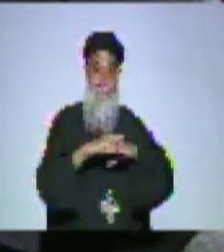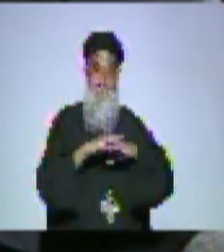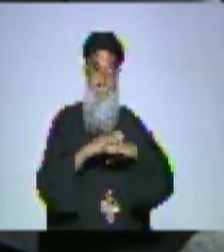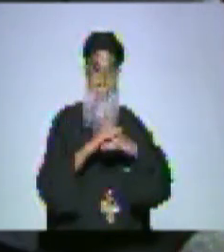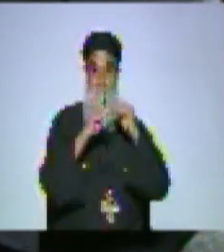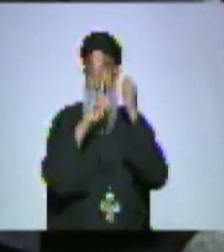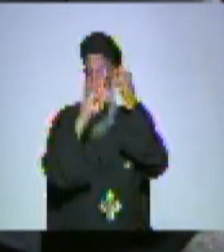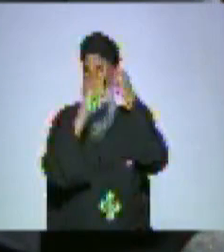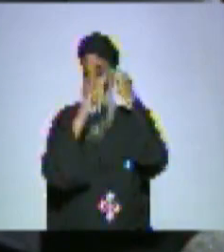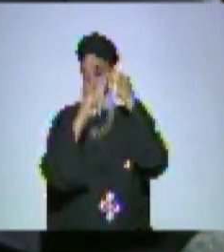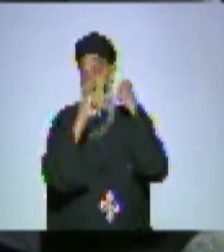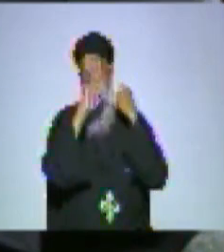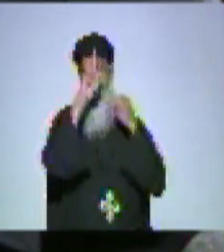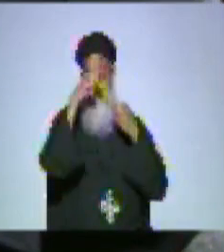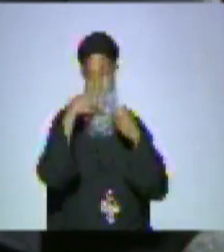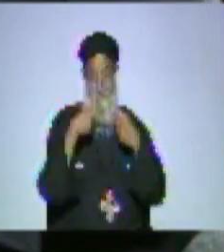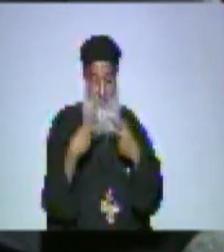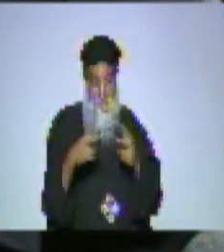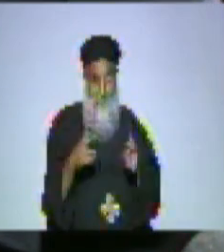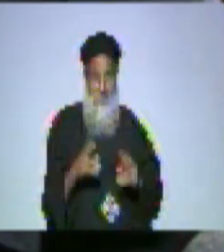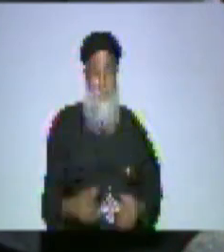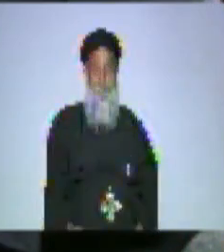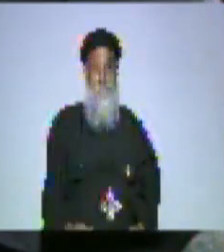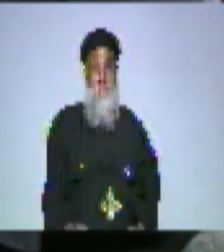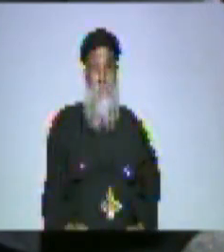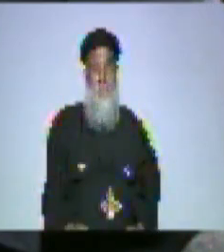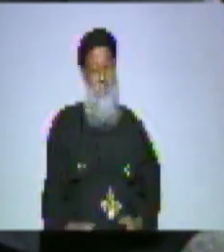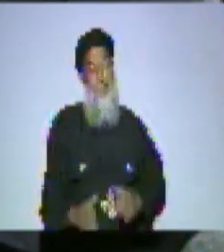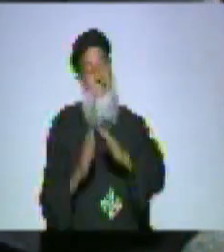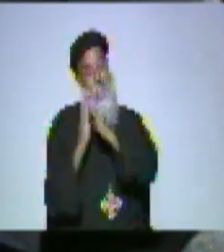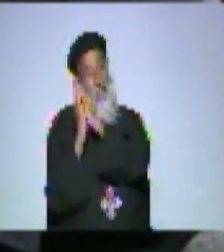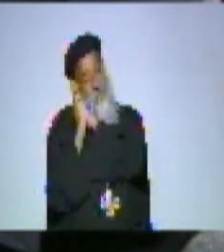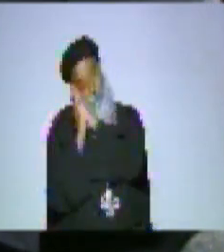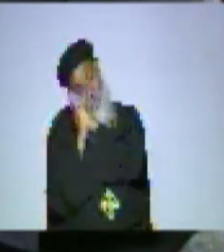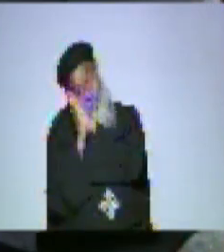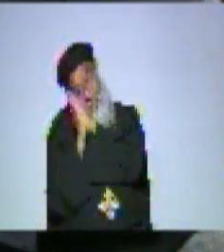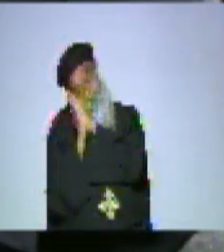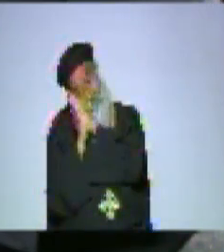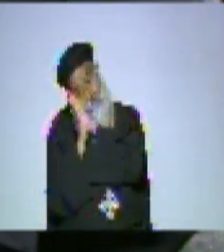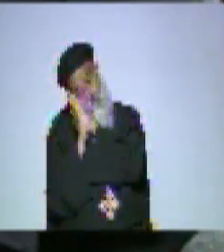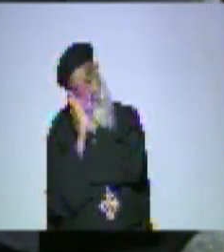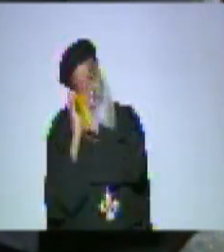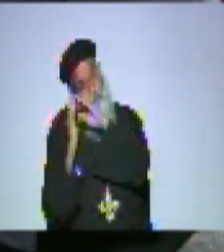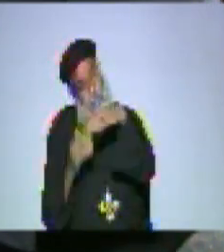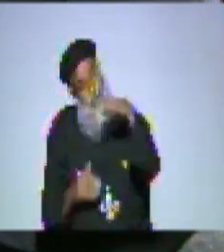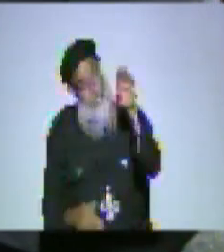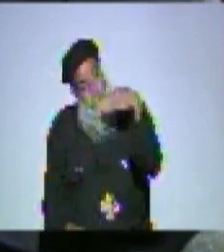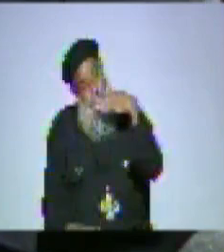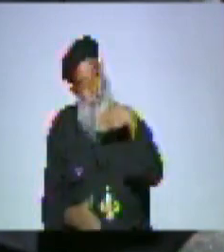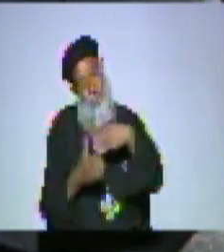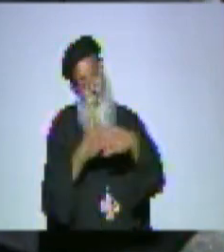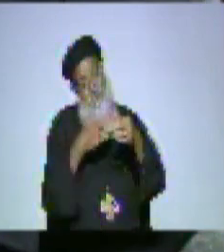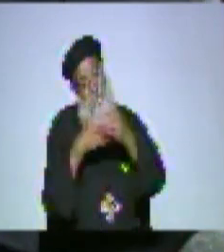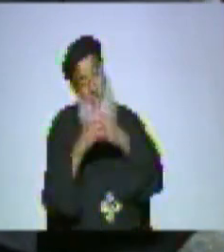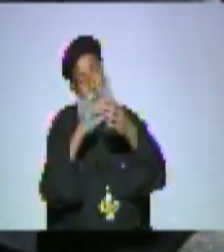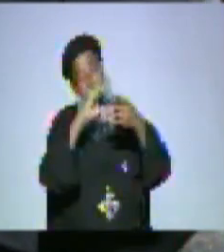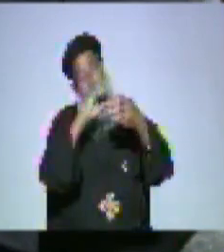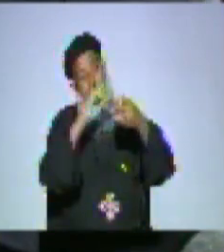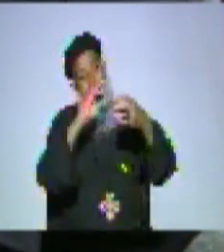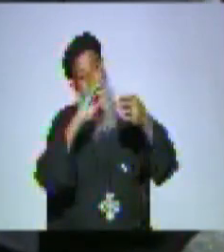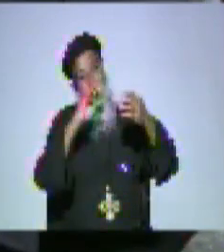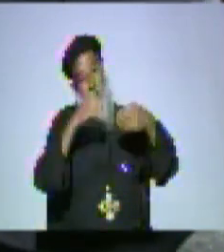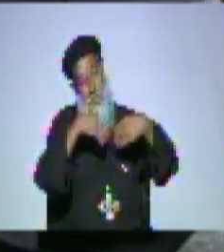مش كده سيدنا ربنا هيدبرها بس ده مش معناه ان انا انام واطنش وما ابقاش مسؤول في تدبير مني ربنا